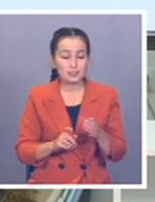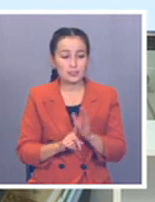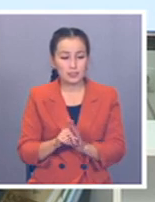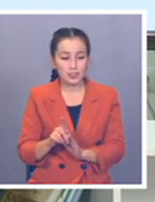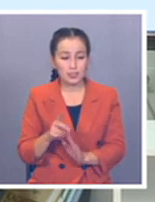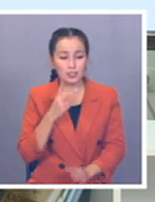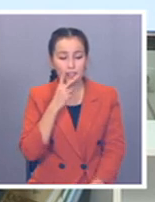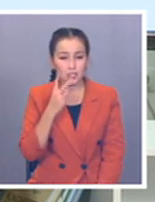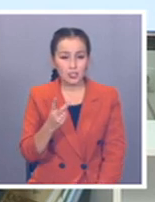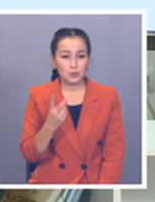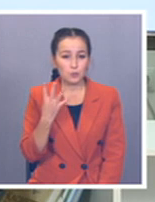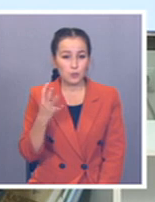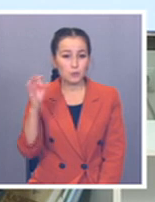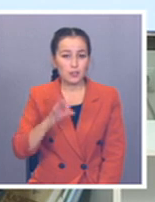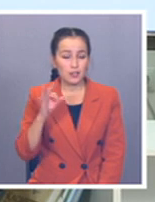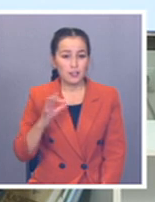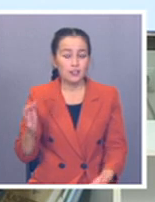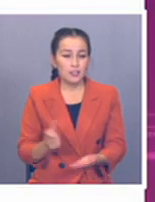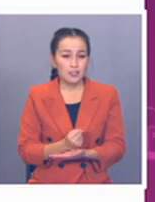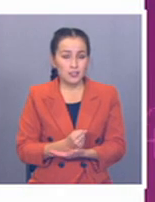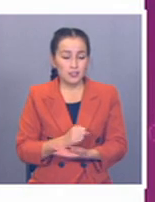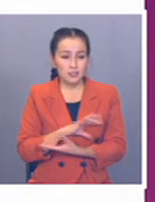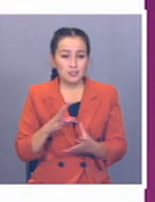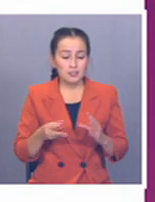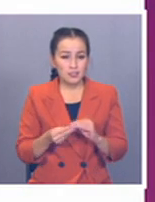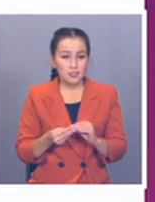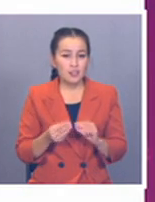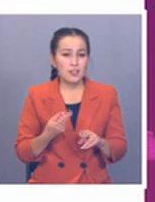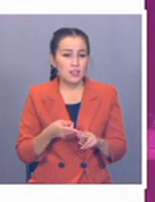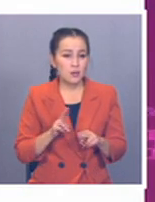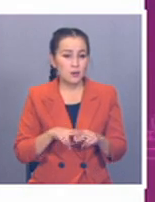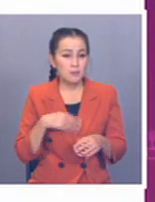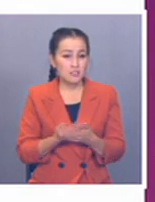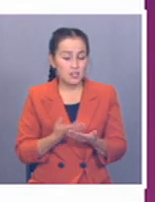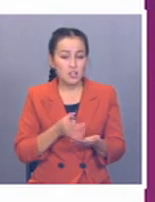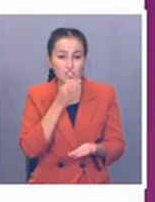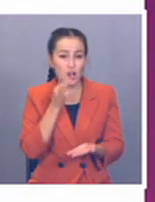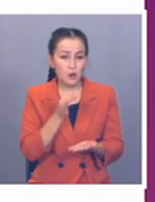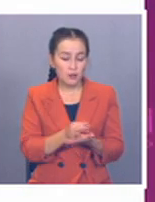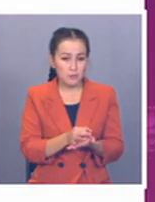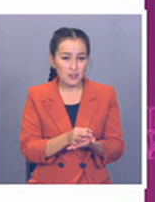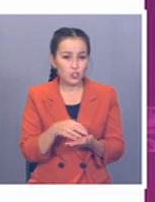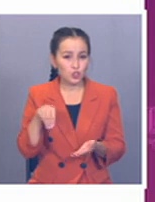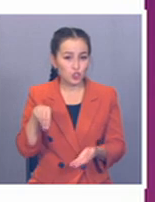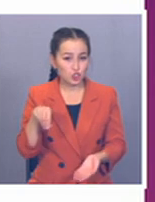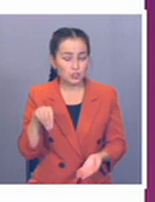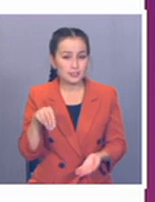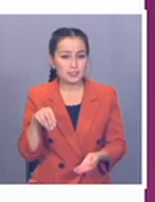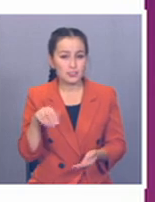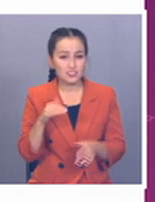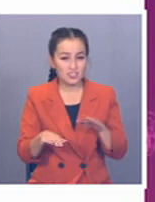біз 4% шығатынын көреміз. Демек, бұл мысалдың жауабы, яғни тұздың